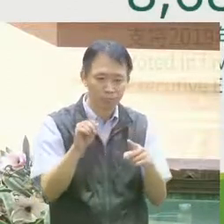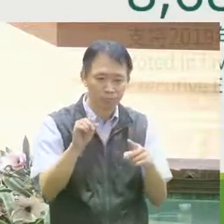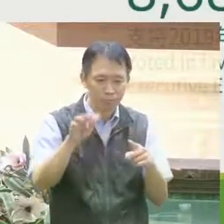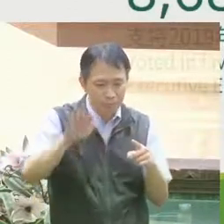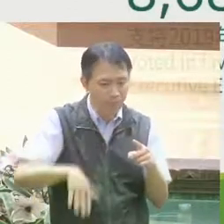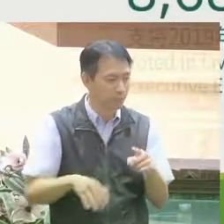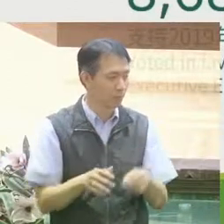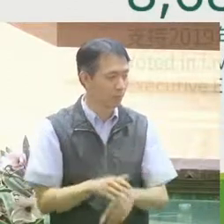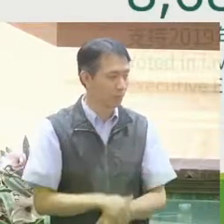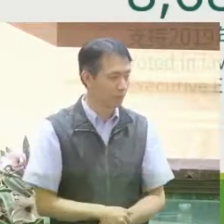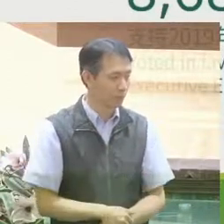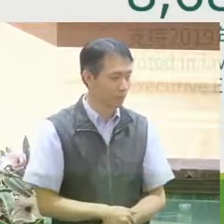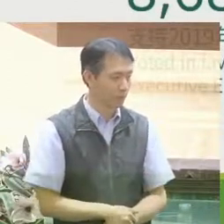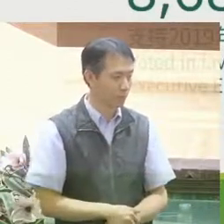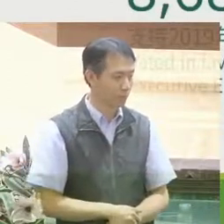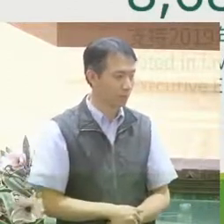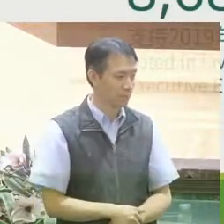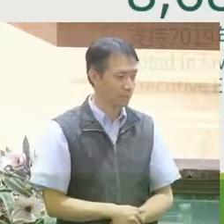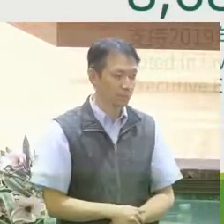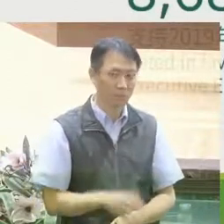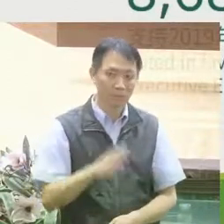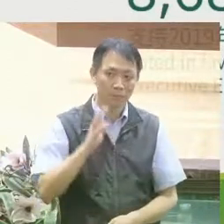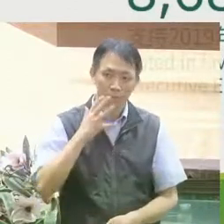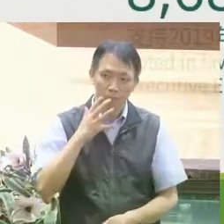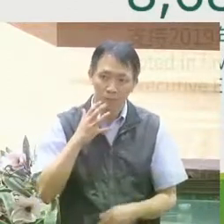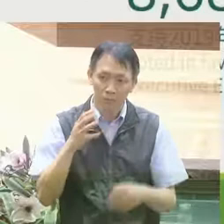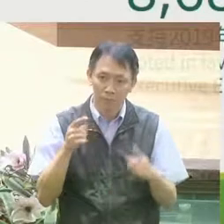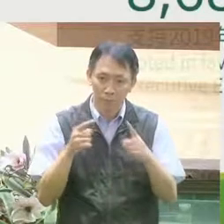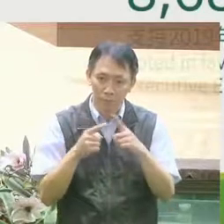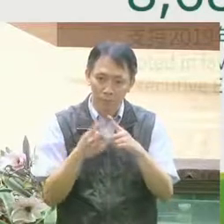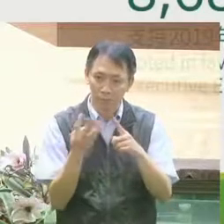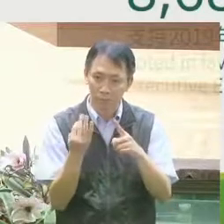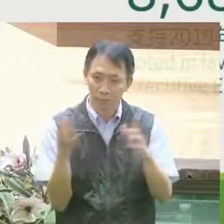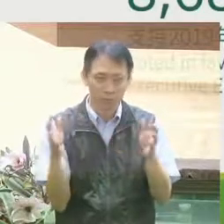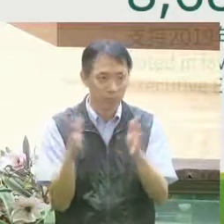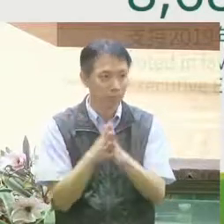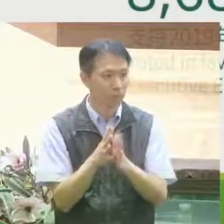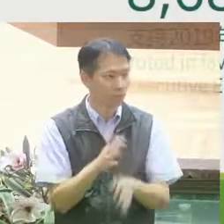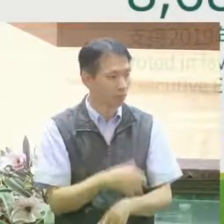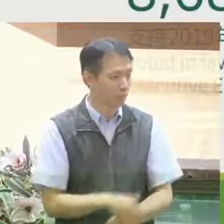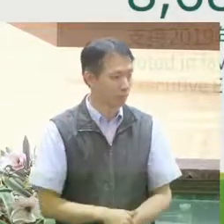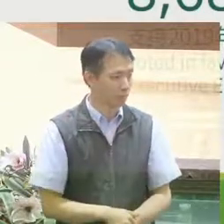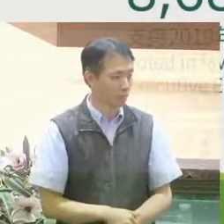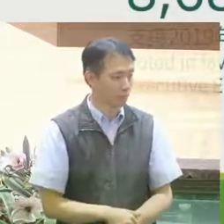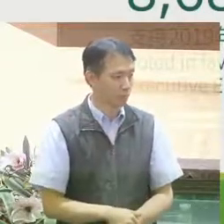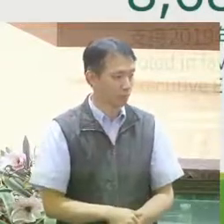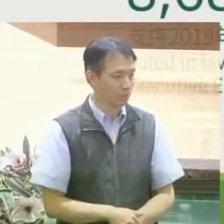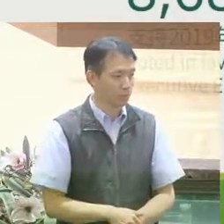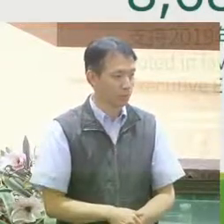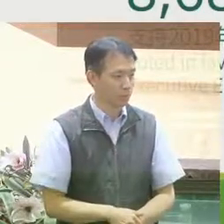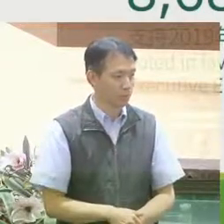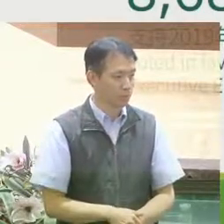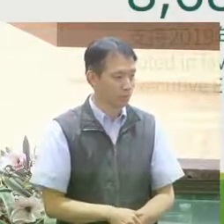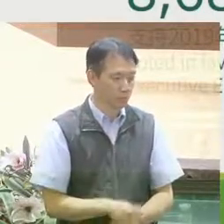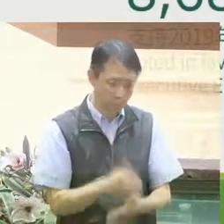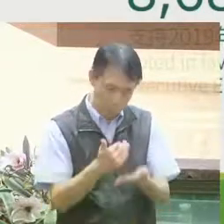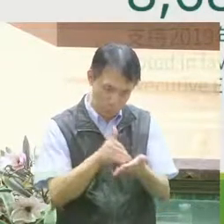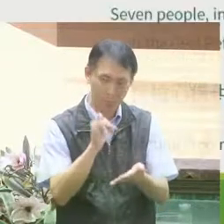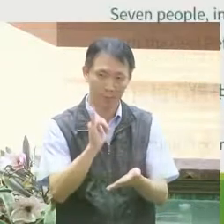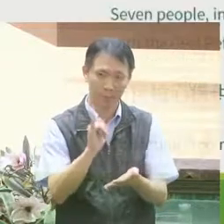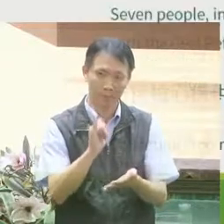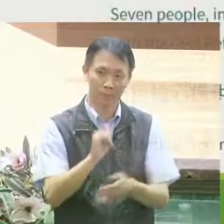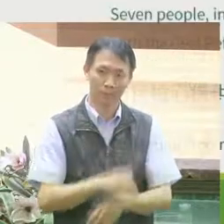看来很像很小，但是以澳门的人口以及澳门公民社会发展程度，已算是很好的成